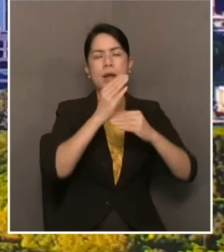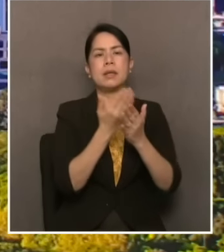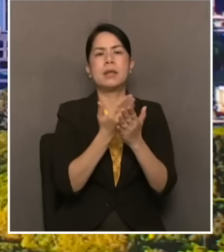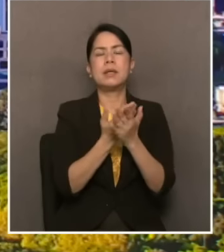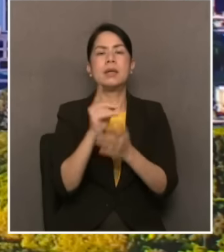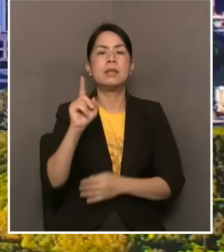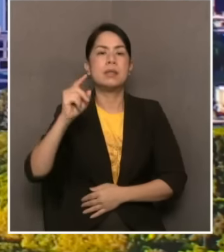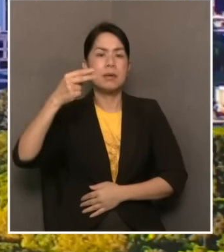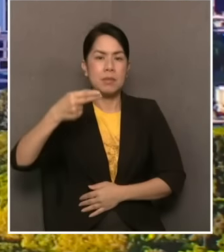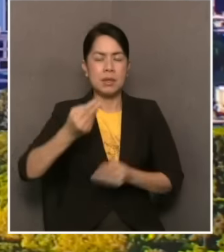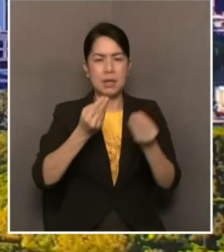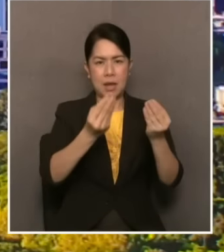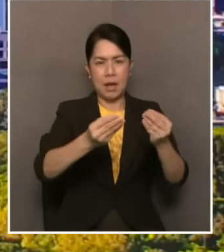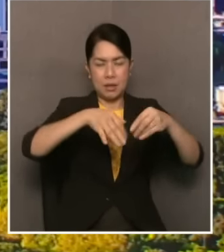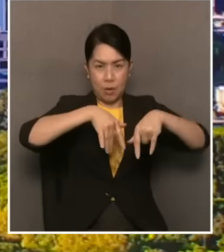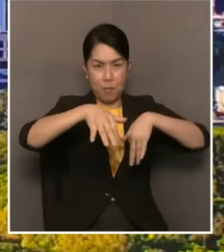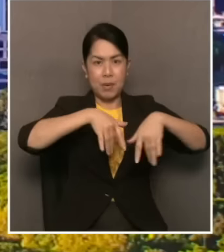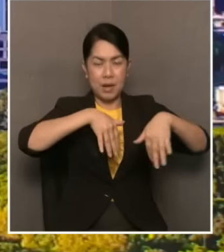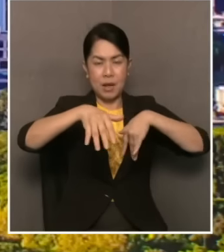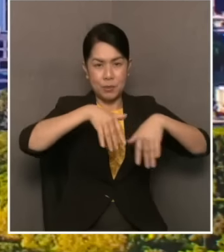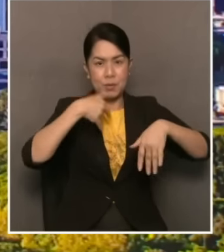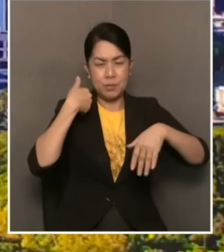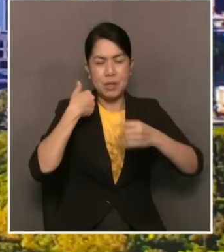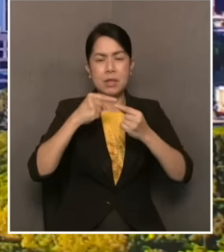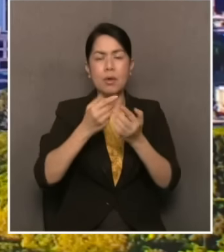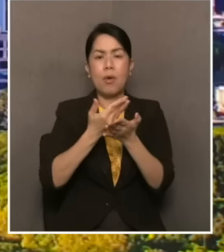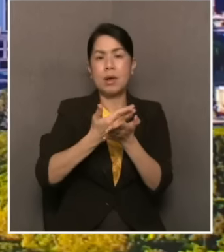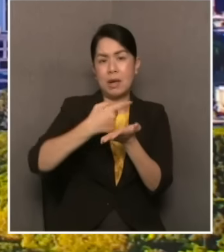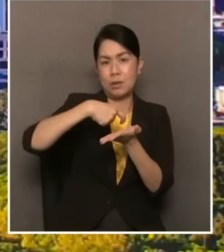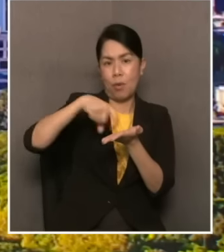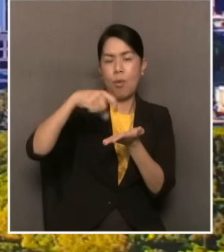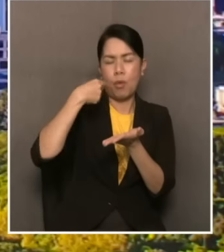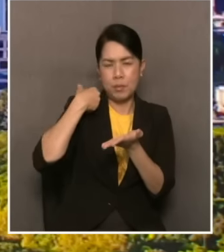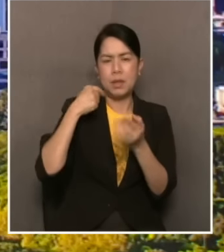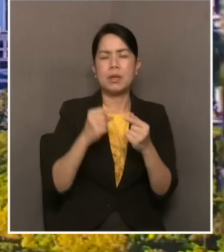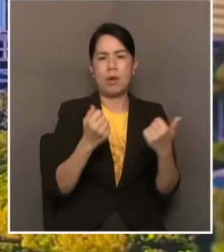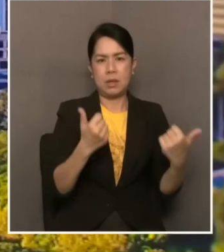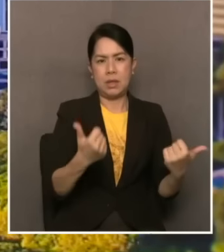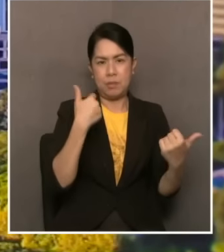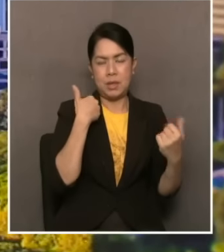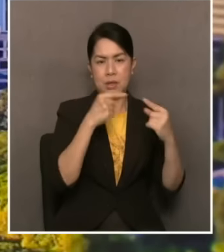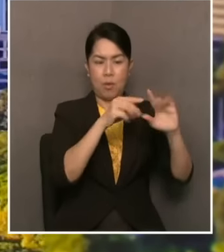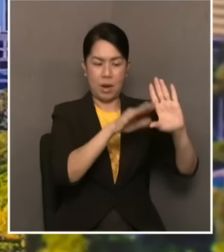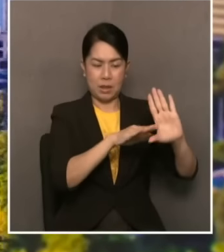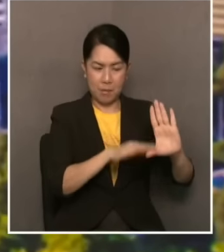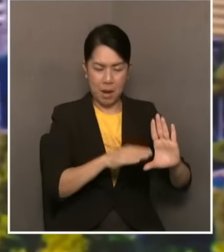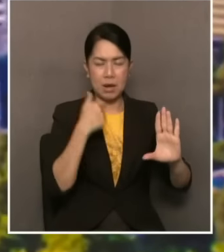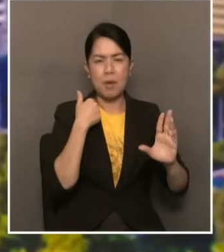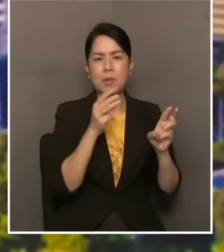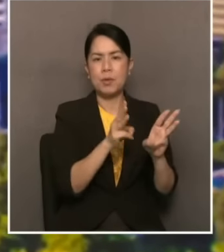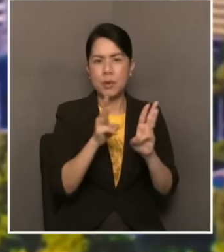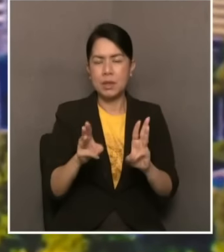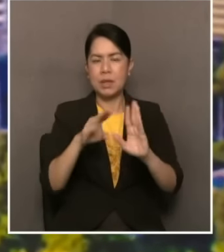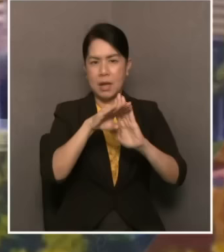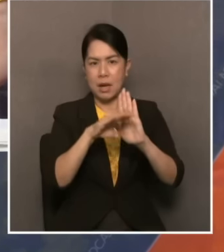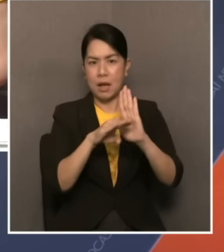ี่จะให้กบราชาชนผ่านทาง Digital Walletมีกรอบเวลาของการลงทะเบีนออกมาเรียบร้อยแล้รวมถวิธีการด้วยวันนี้คพลอยจะ